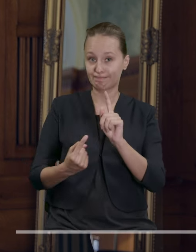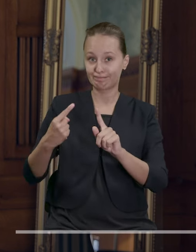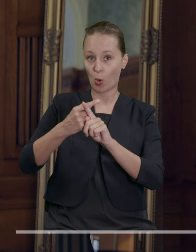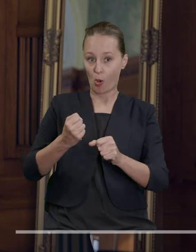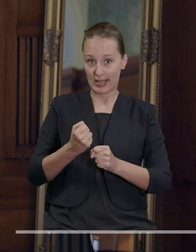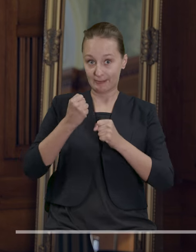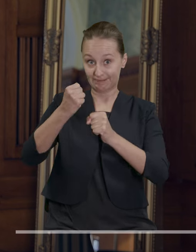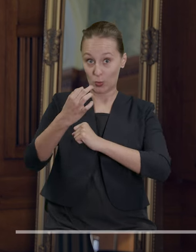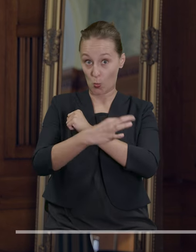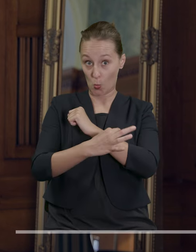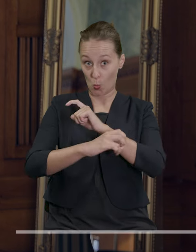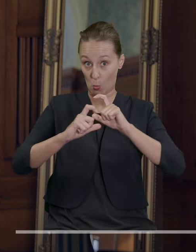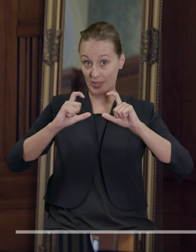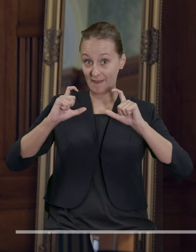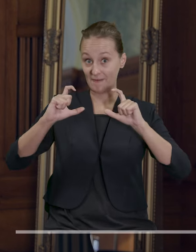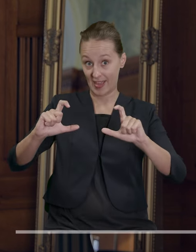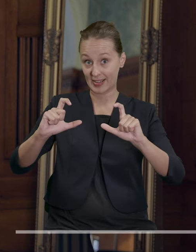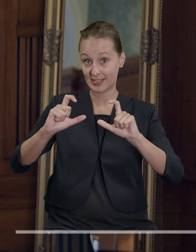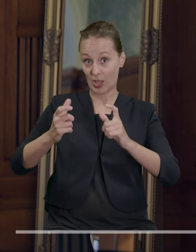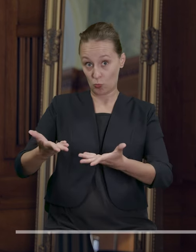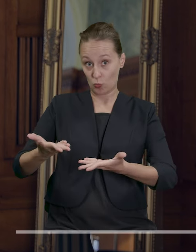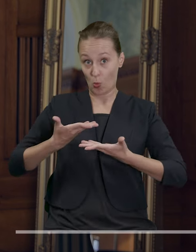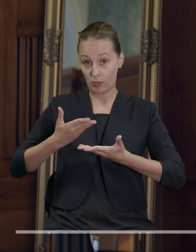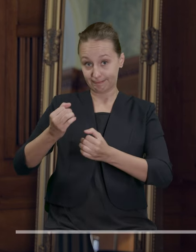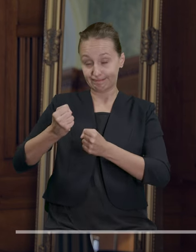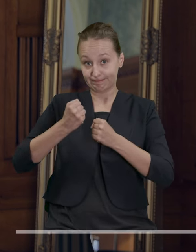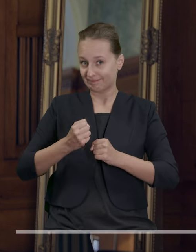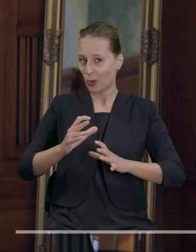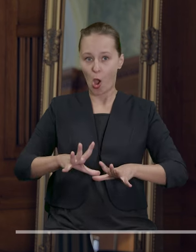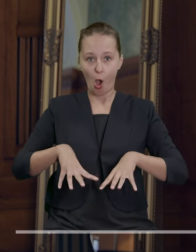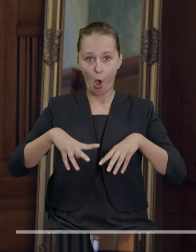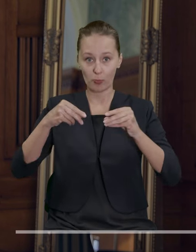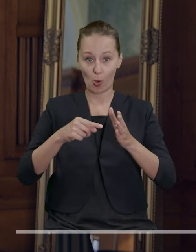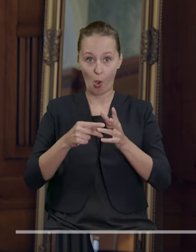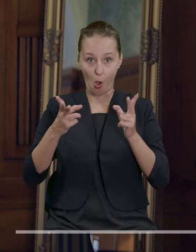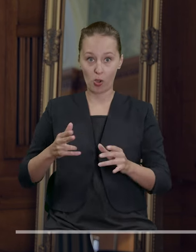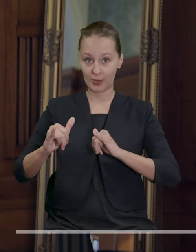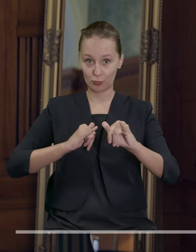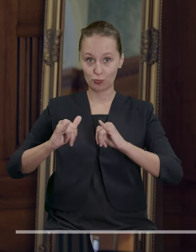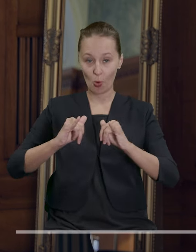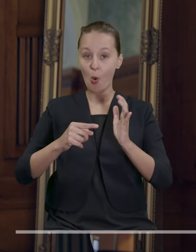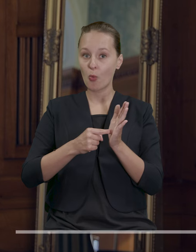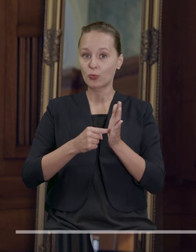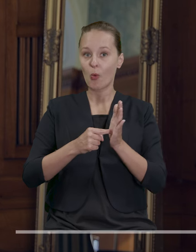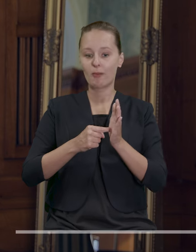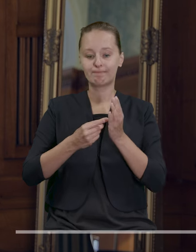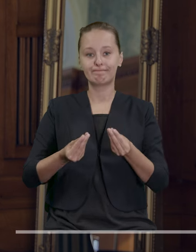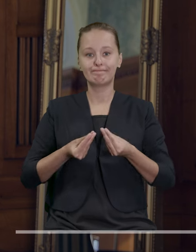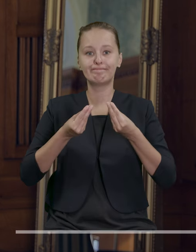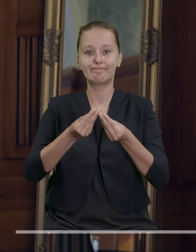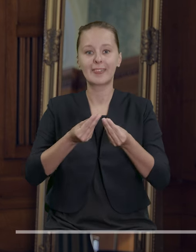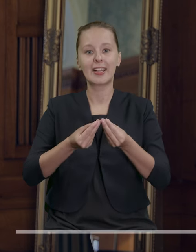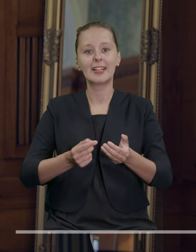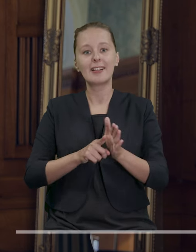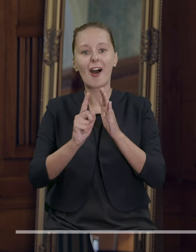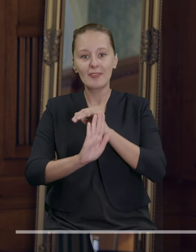subwencja, którą uniwersytet otrzymał od początku tej kadencji, była przeznaczona